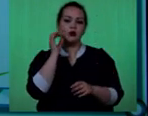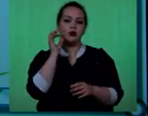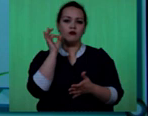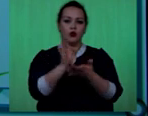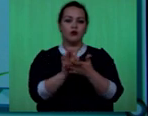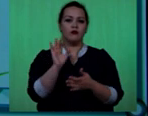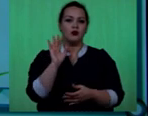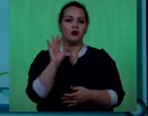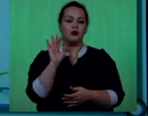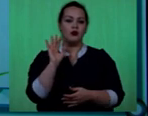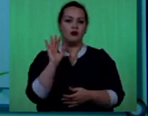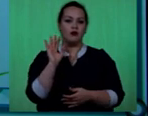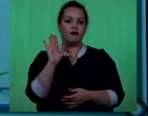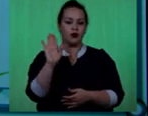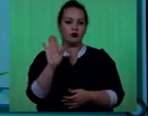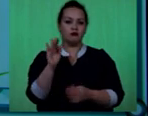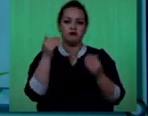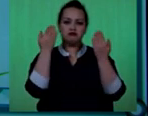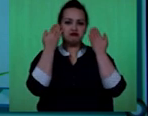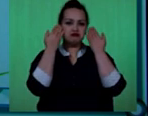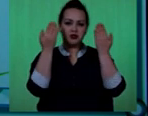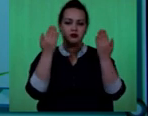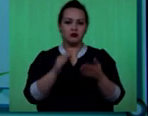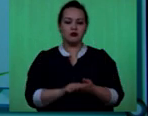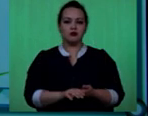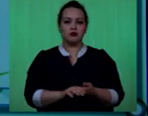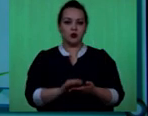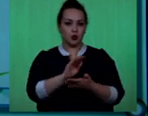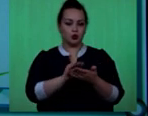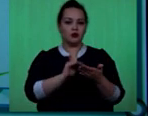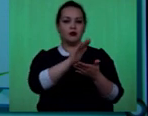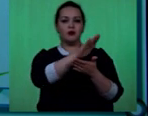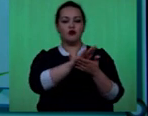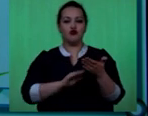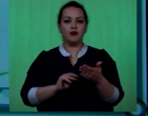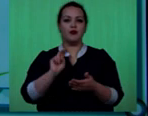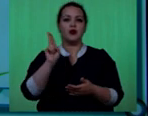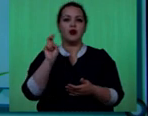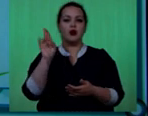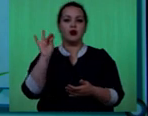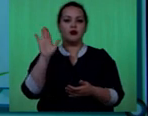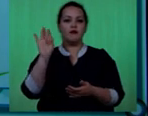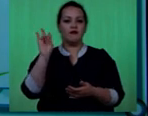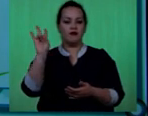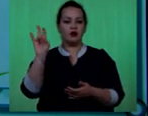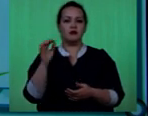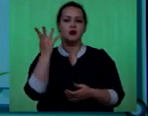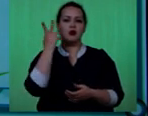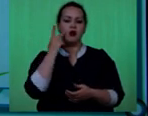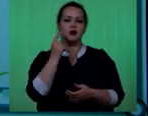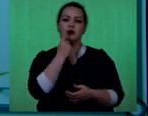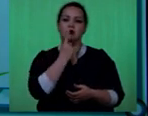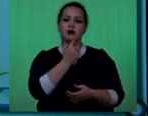записали ребята продолжаем как иван васильев в рассказе когда солдаты